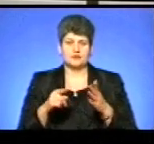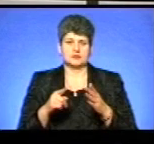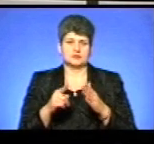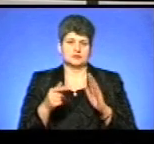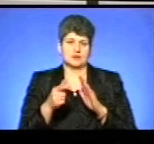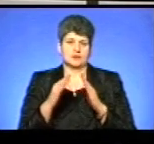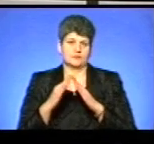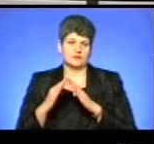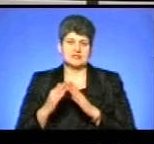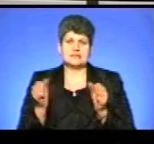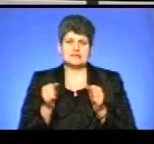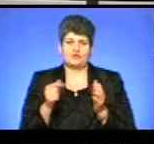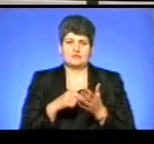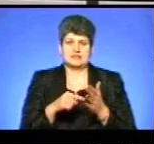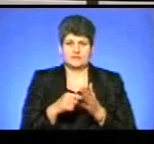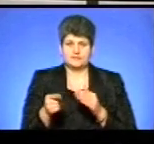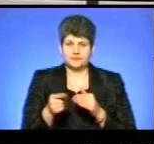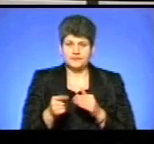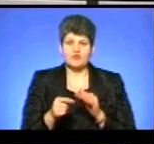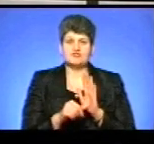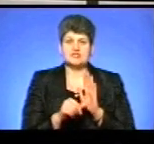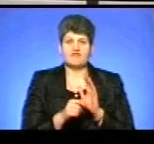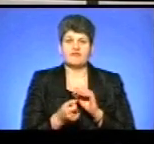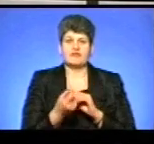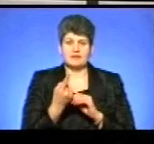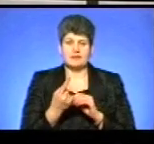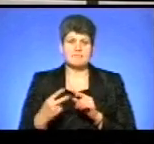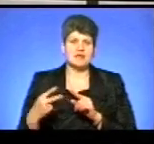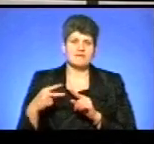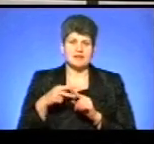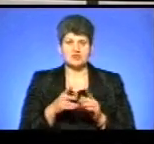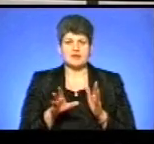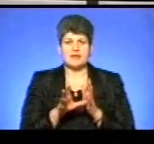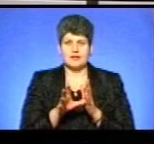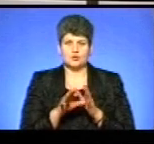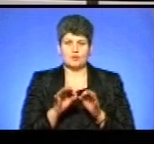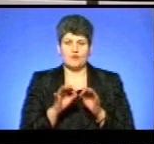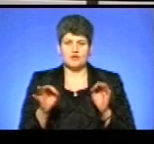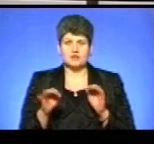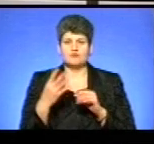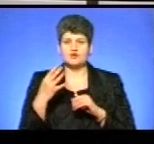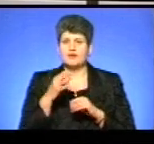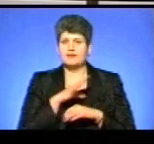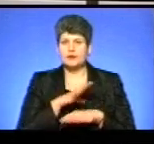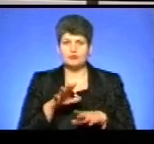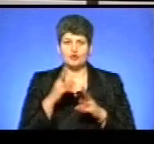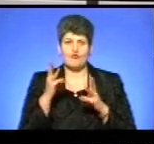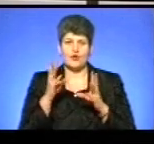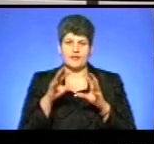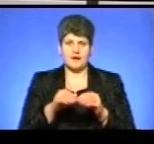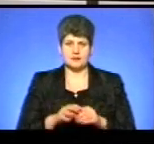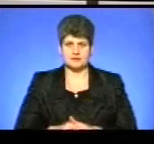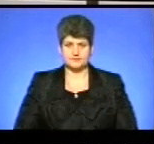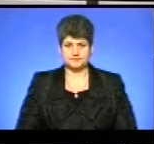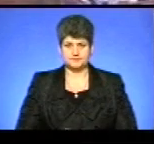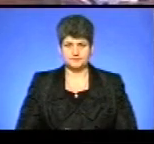містечка на театральному майдані Тернополя. У 6 виявили перевантаження електропроводки, у 40 не було вогнегасників. Більше у сюжеті Ірини